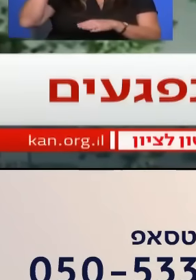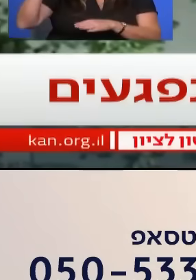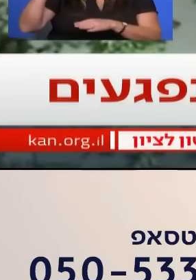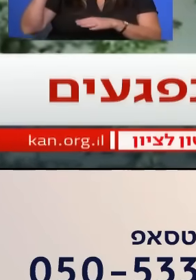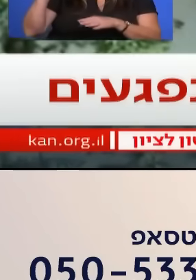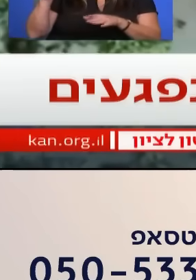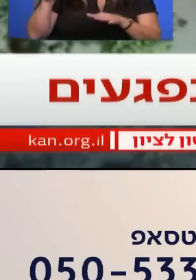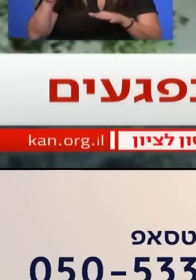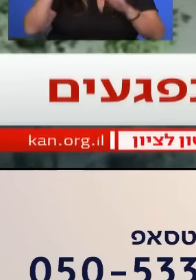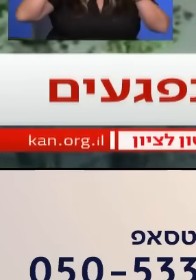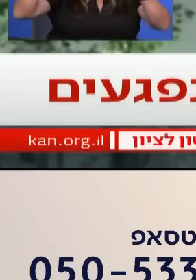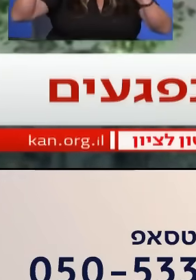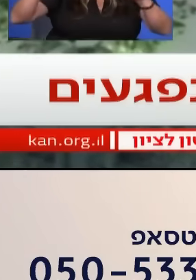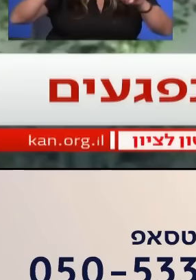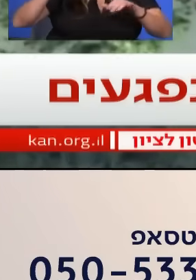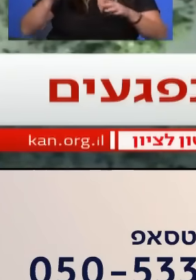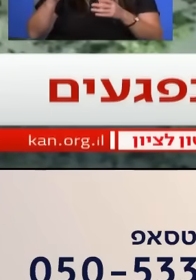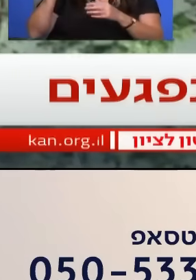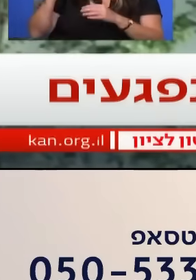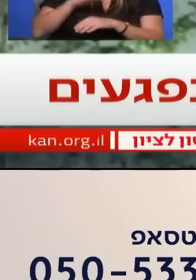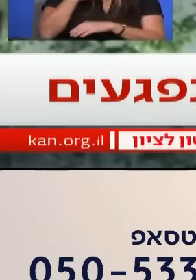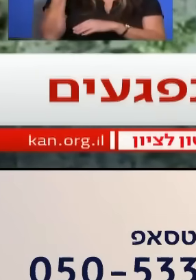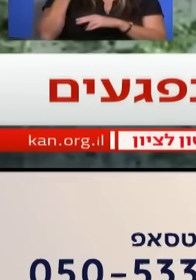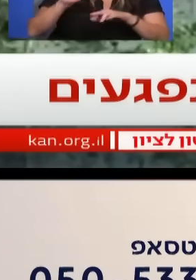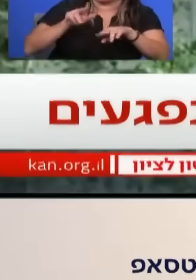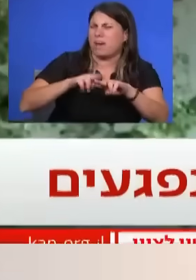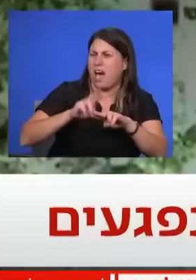לראות אותם. ופשוט אחרי זה גם הגופות נשרפו, חלקם